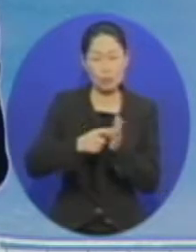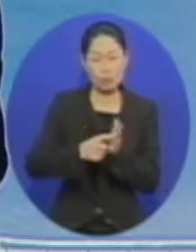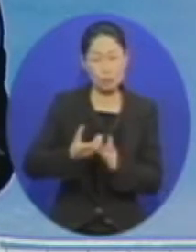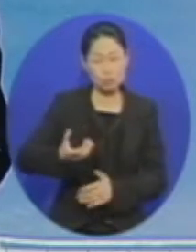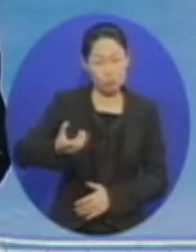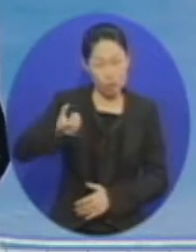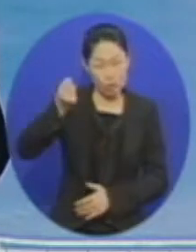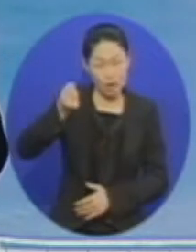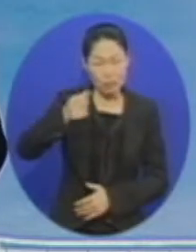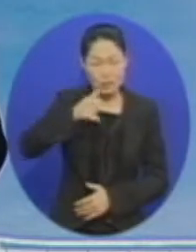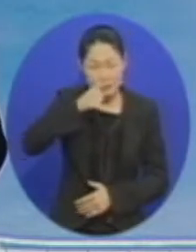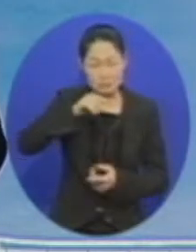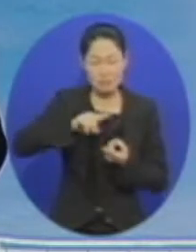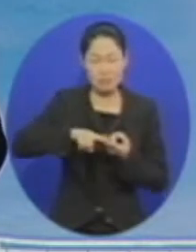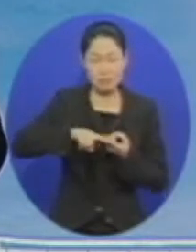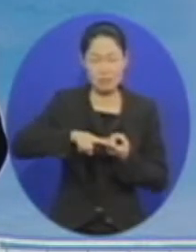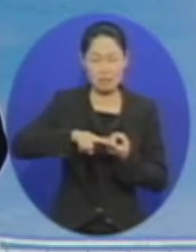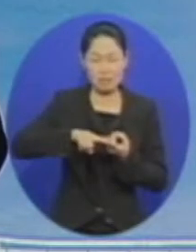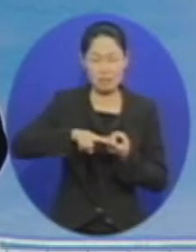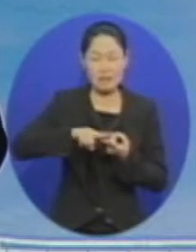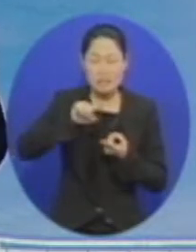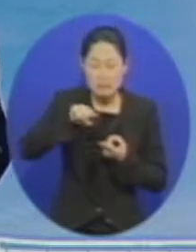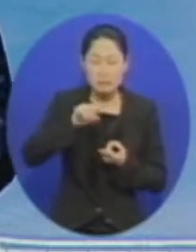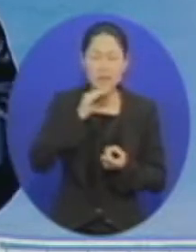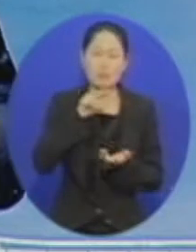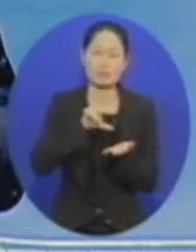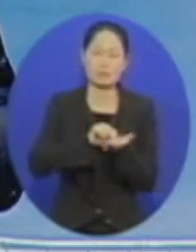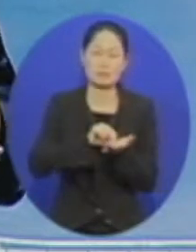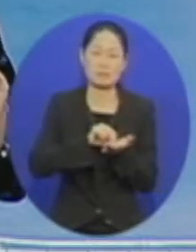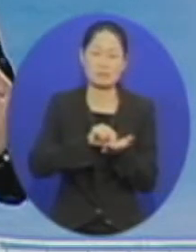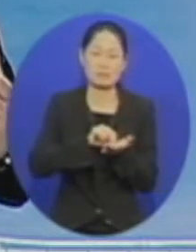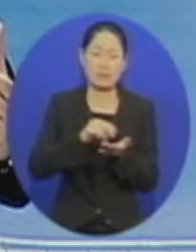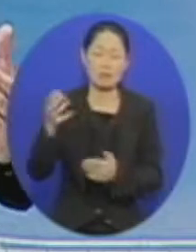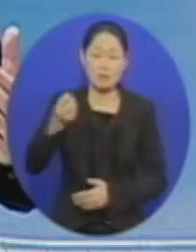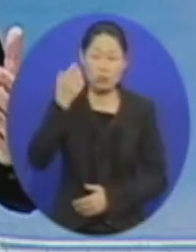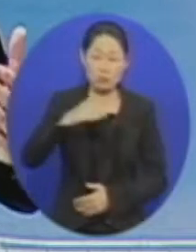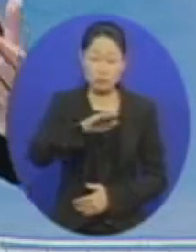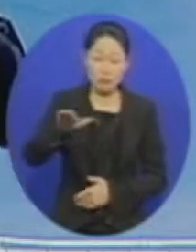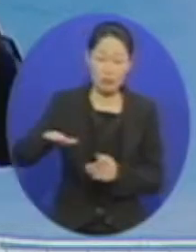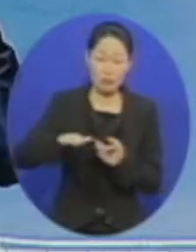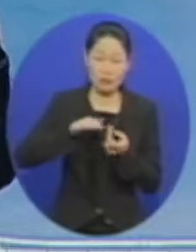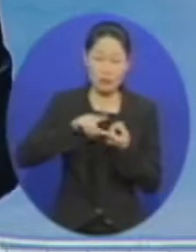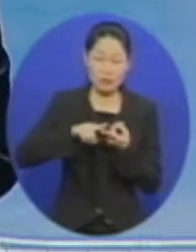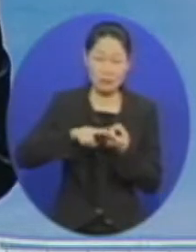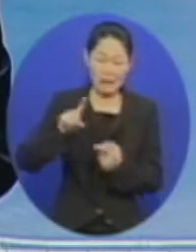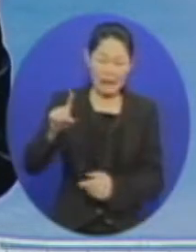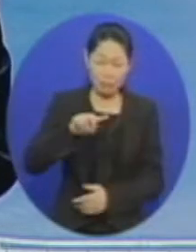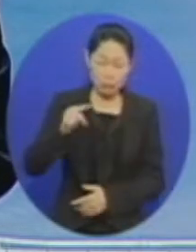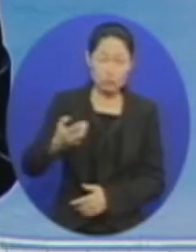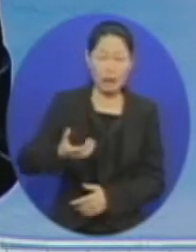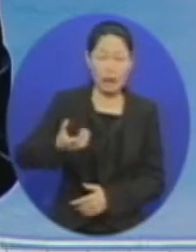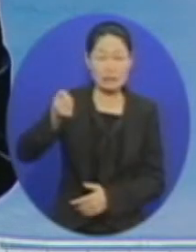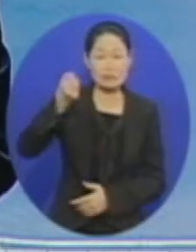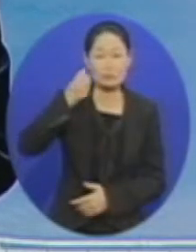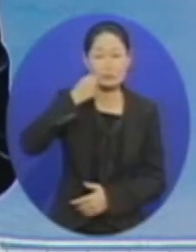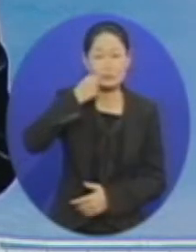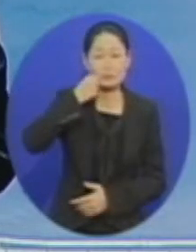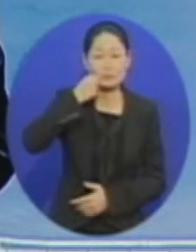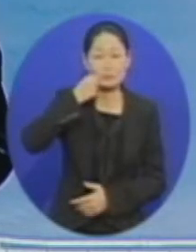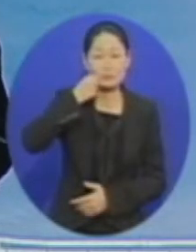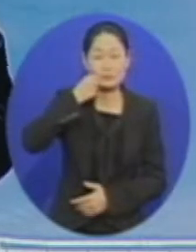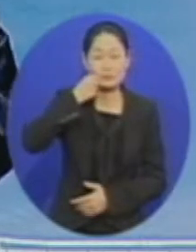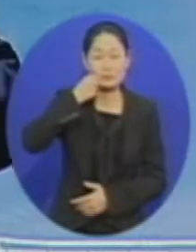하는 게 문제에요 성령님은 우리의 대해서 거의 아무 것도 가지고 계시지 못해요